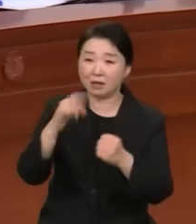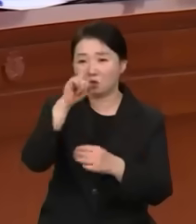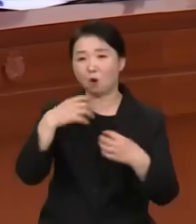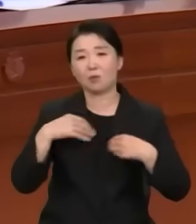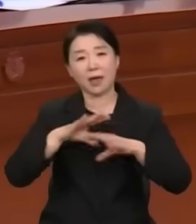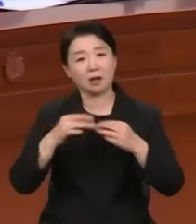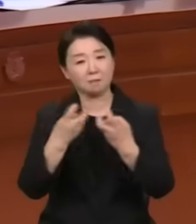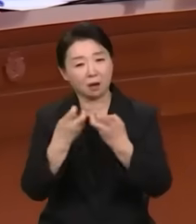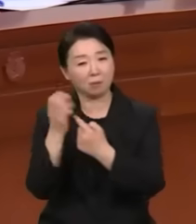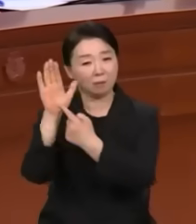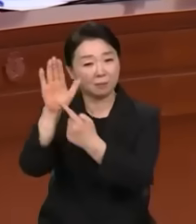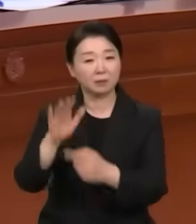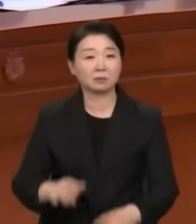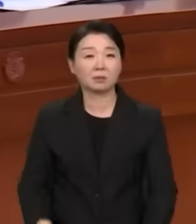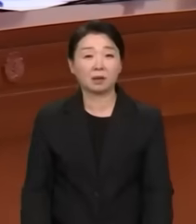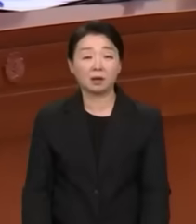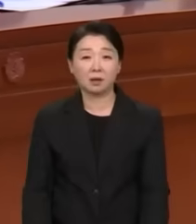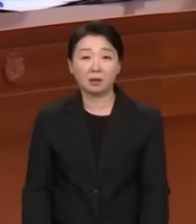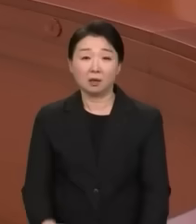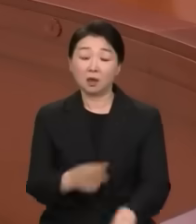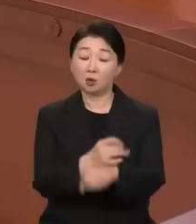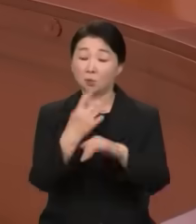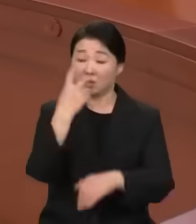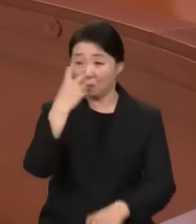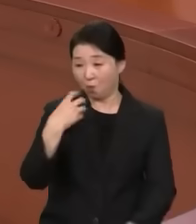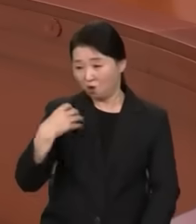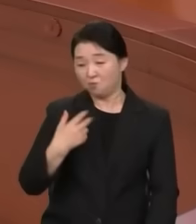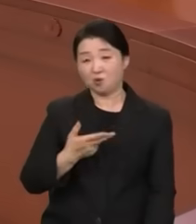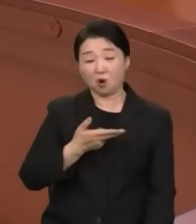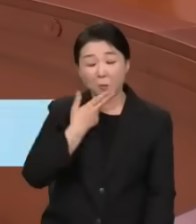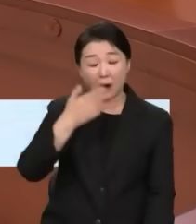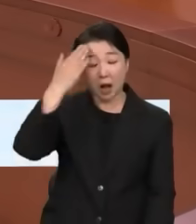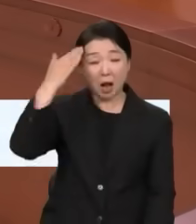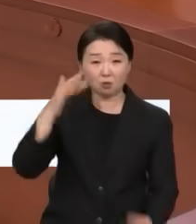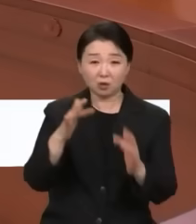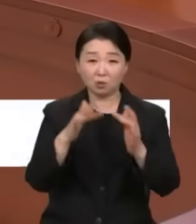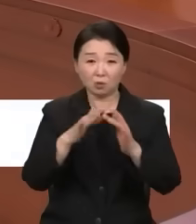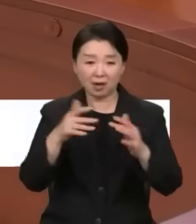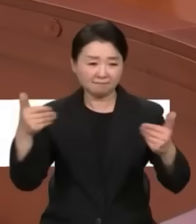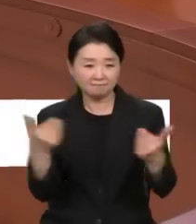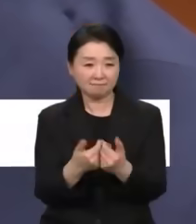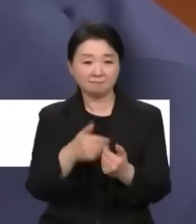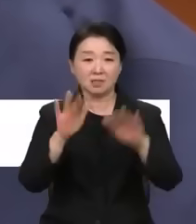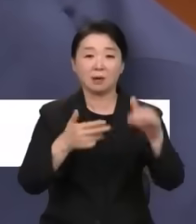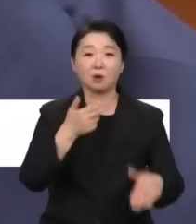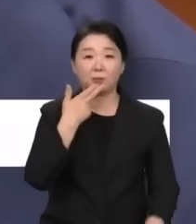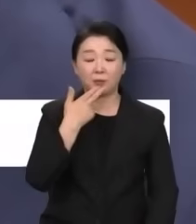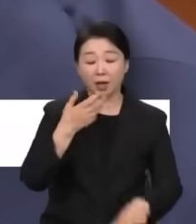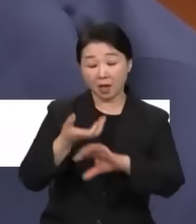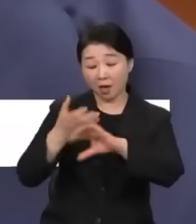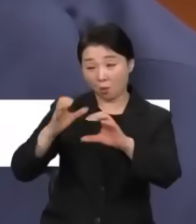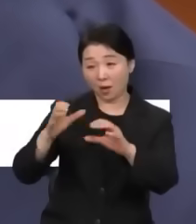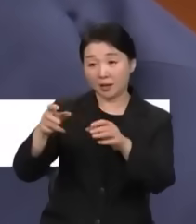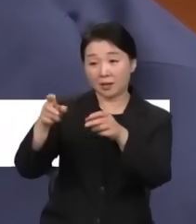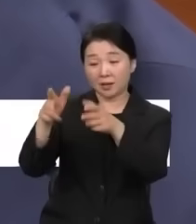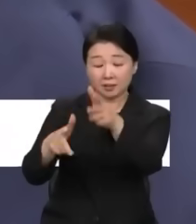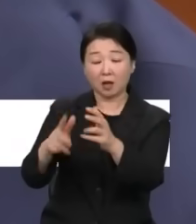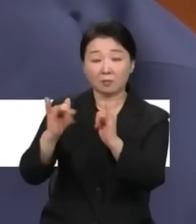내놨습니다. 소비자 보호 의무를 다하지 않을 경우 국내 플랫폼들이 역차별받지 않도록 해외 사업자에도